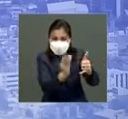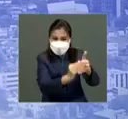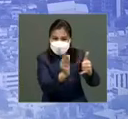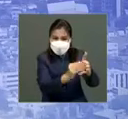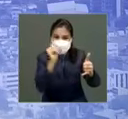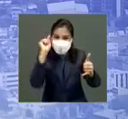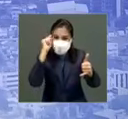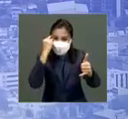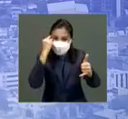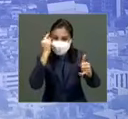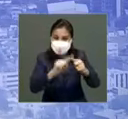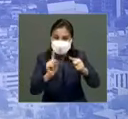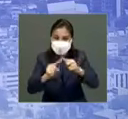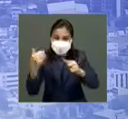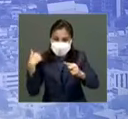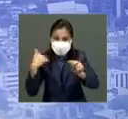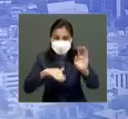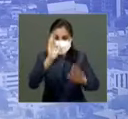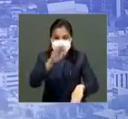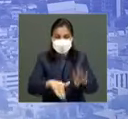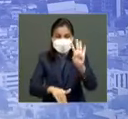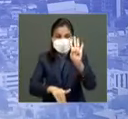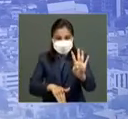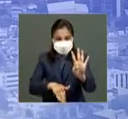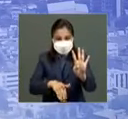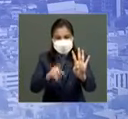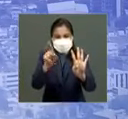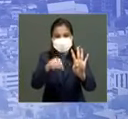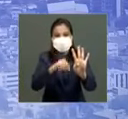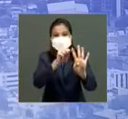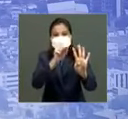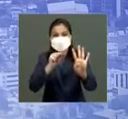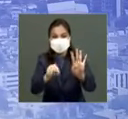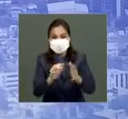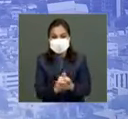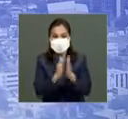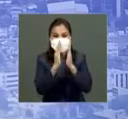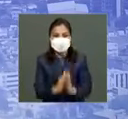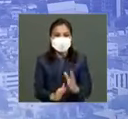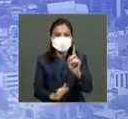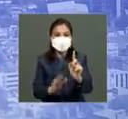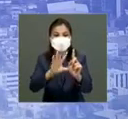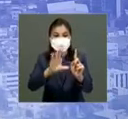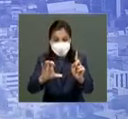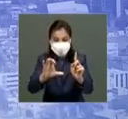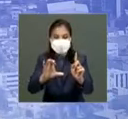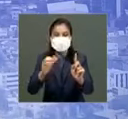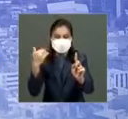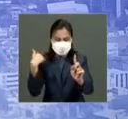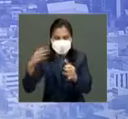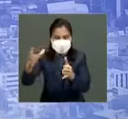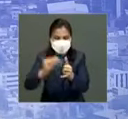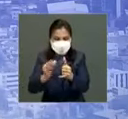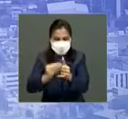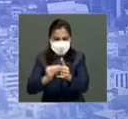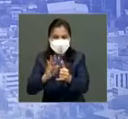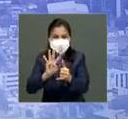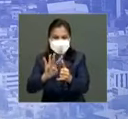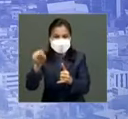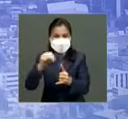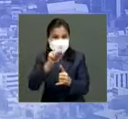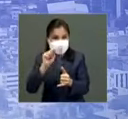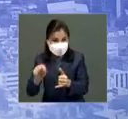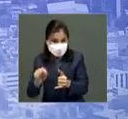รุงเทพมหานครประมาณ 4% ที่100คนมี4คนที่มีเชื้ออยู่นะครับซึ่งอันนี้ก็เป็นเป้าหมายที่เราจะต้